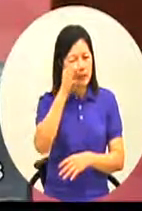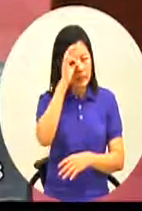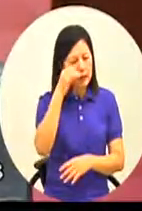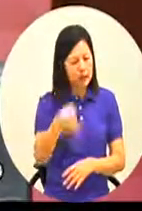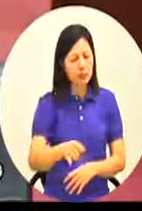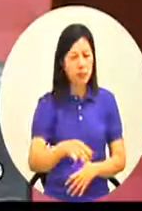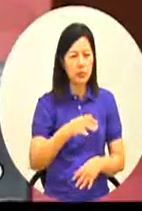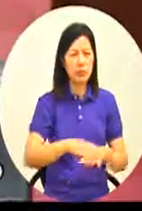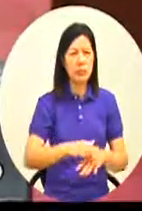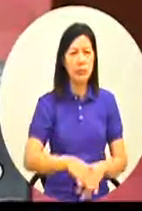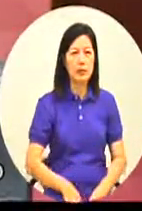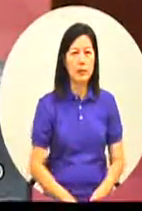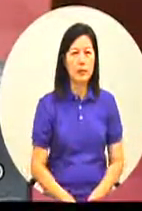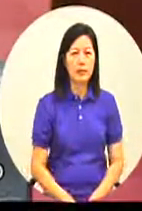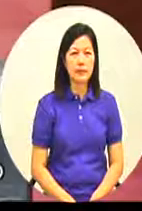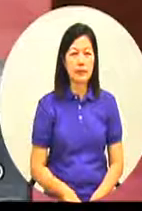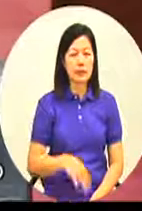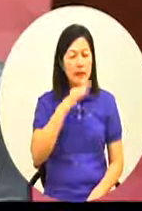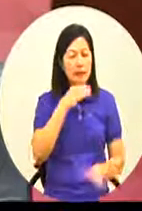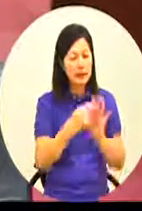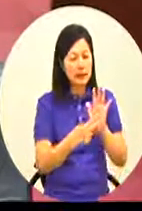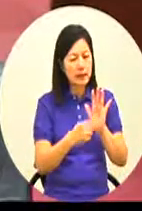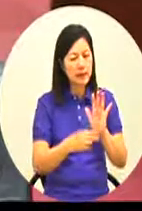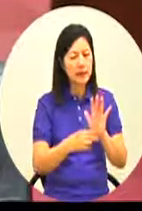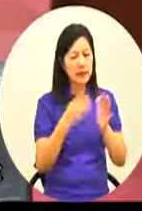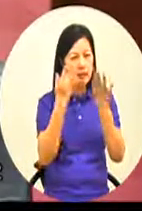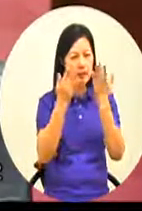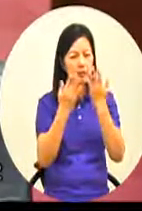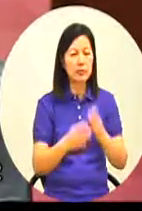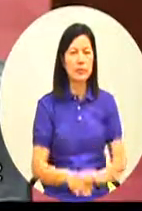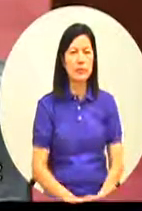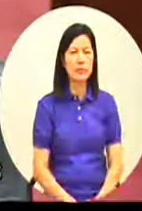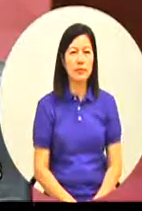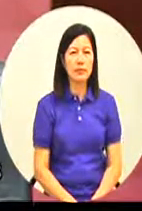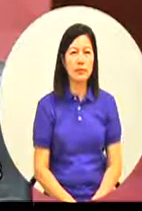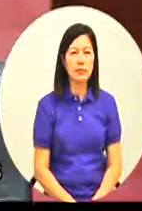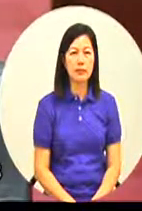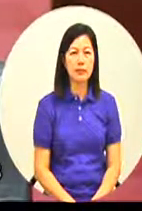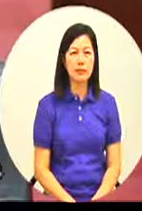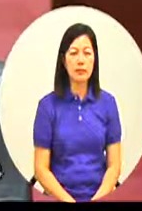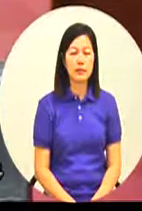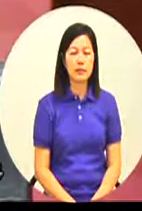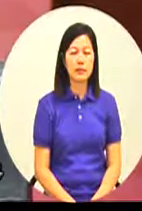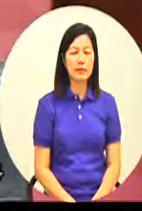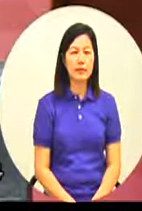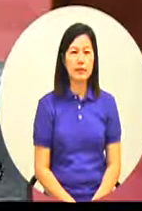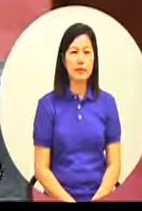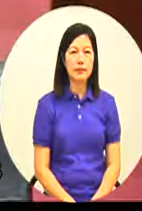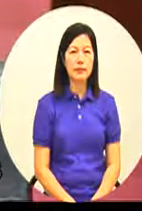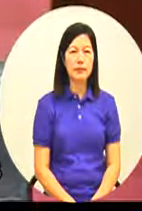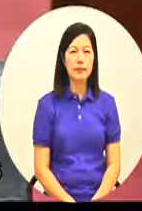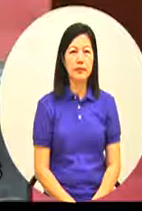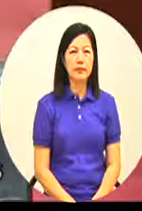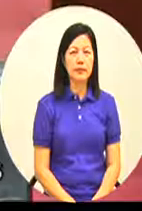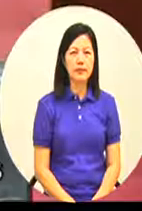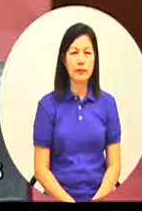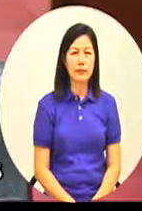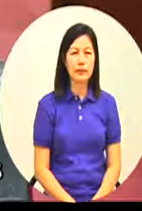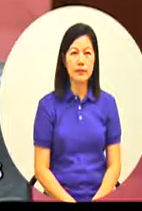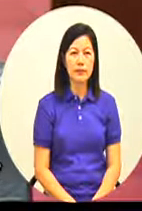吼，你等下若有时间，你也解说一下，你就互大家知影。地方科吼，迄个地方科科长点点